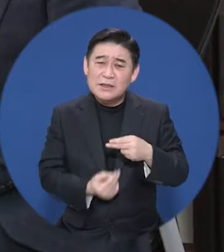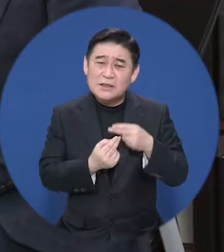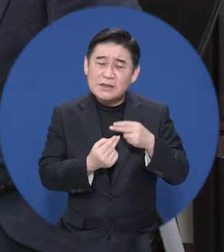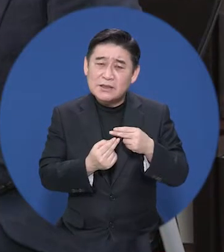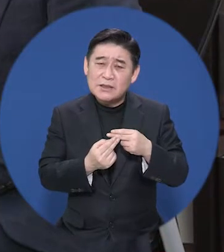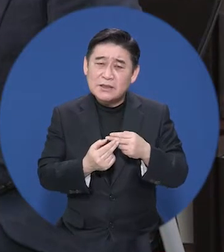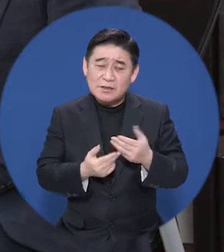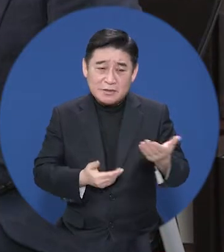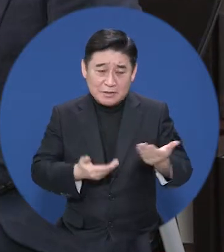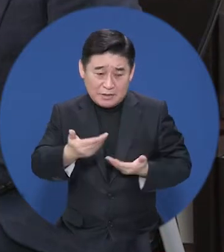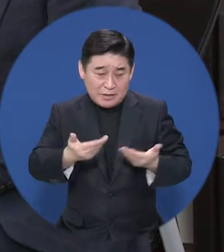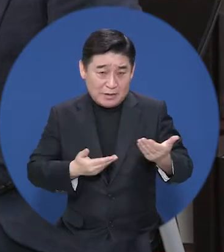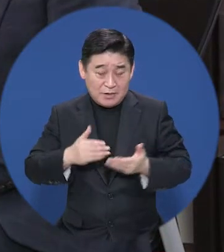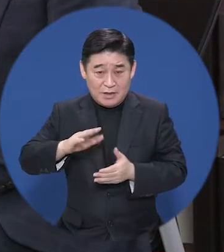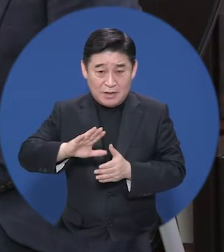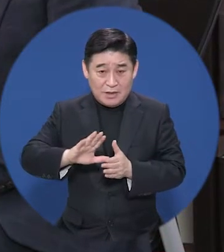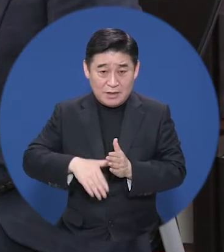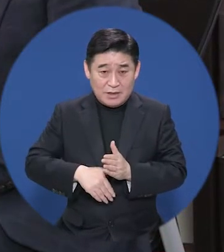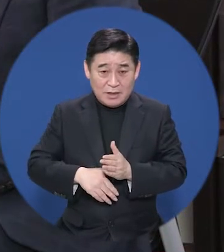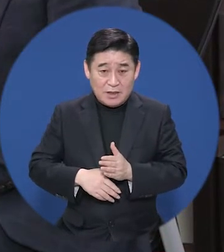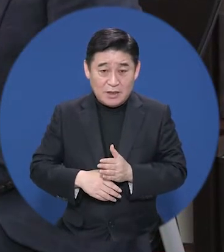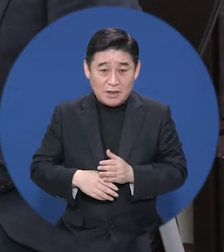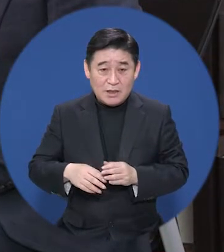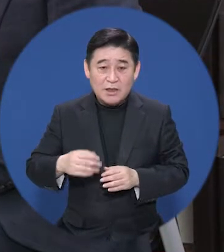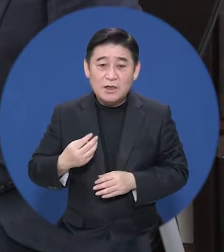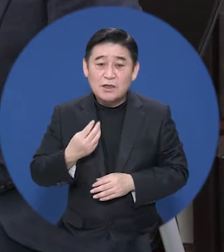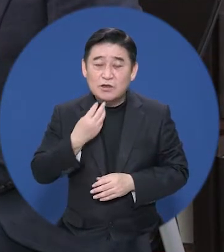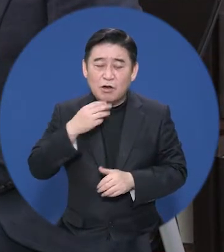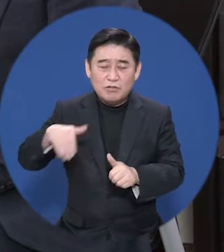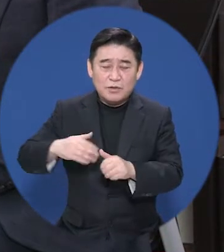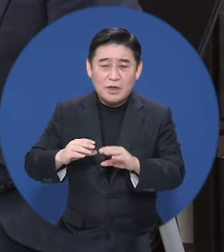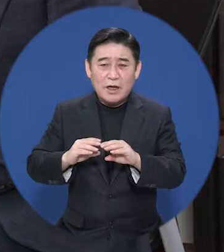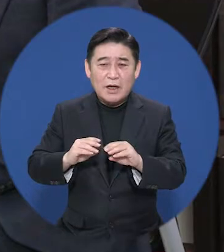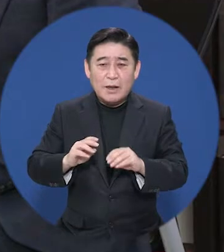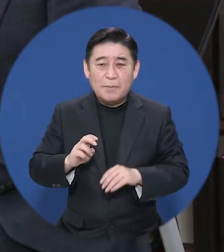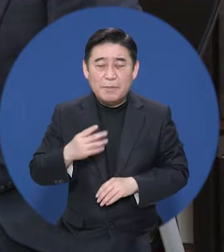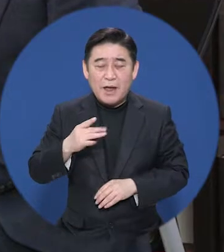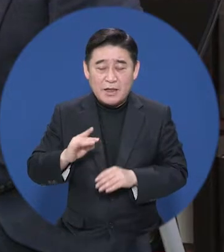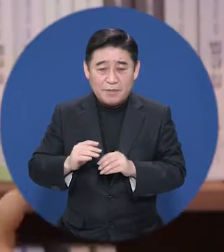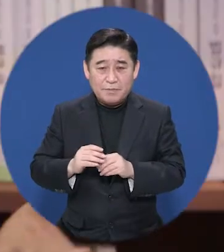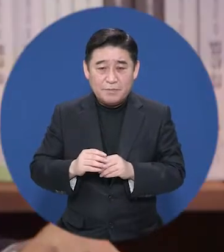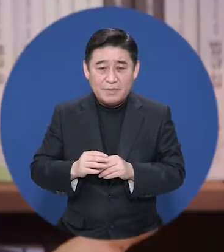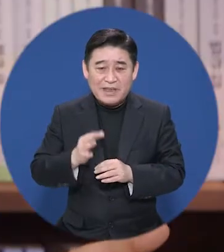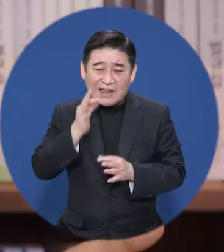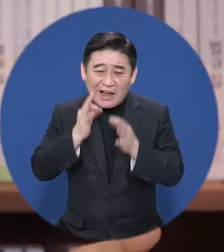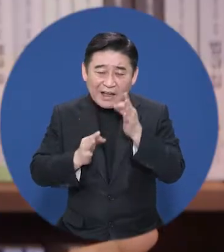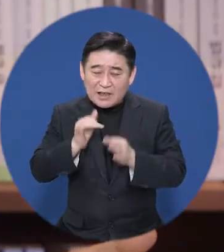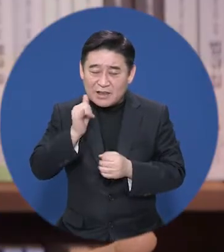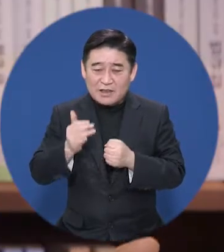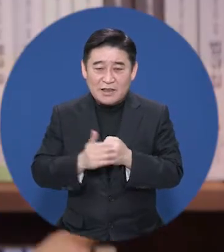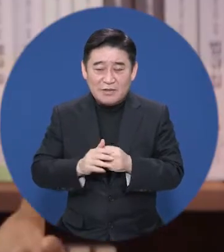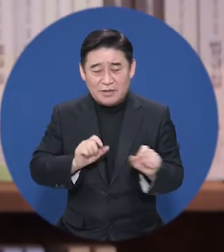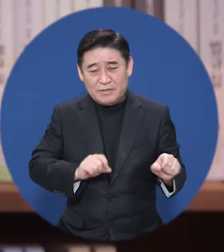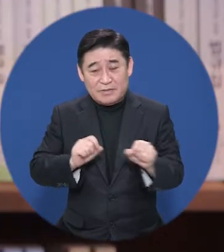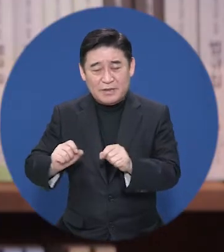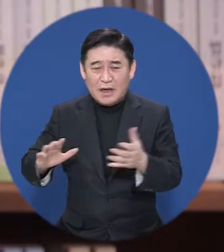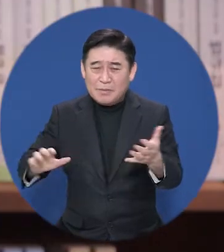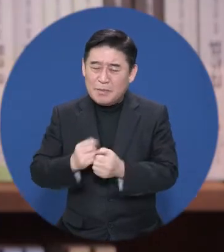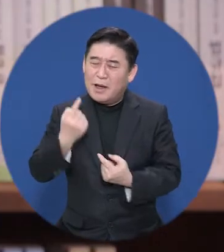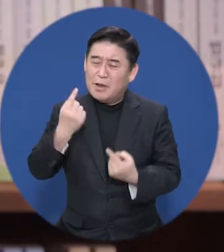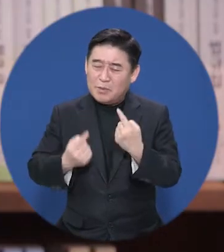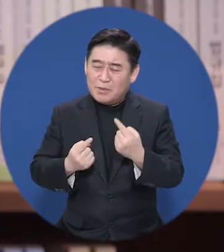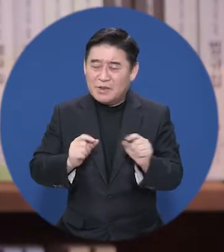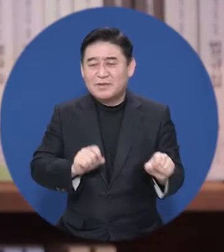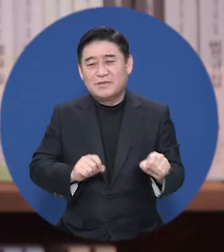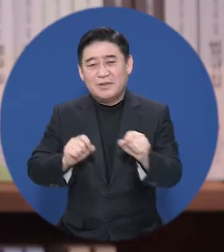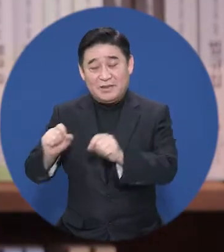기금을 제출하는 과정에서 수도권 매립과 관련 그 개정이 누락되는 바람에 조금 지연됐었죠. 예. 파행이라기보다는